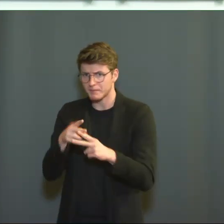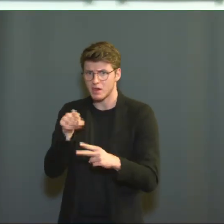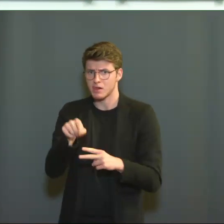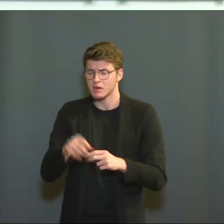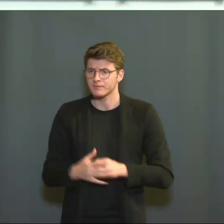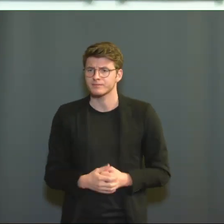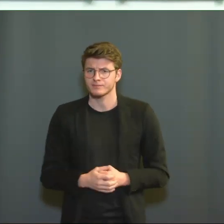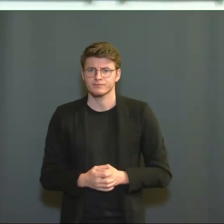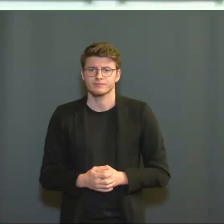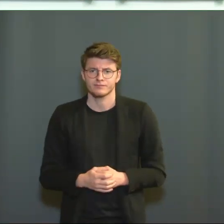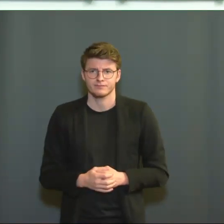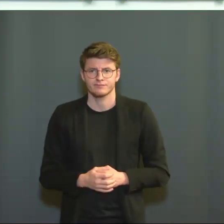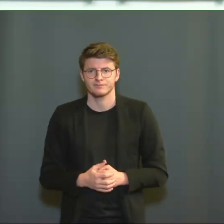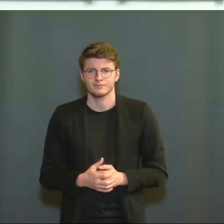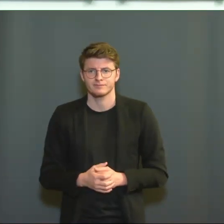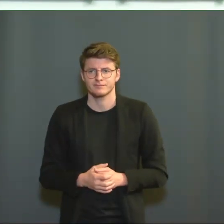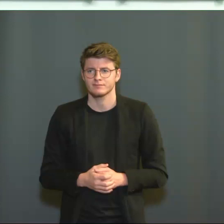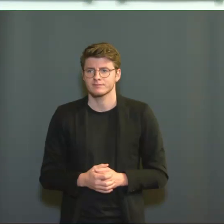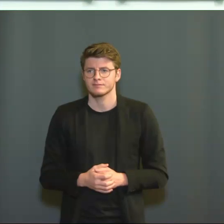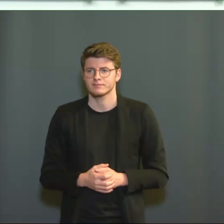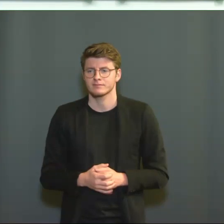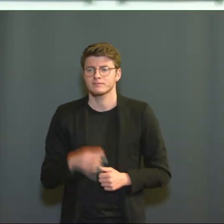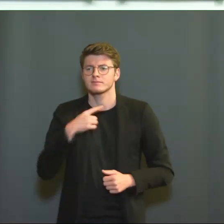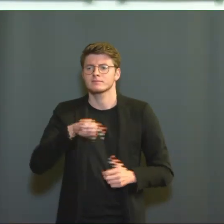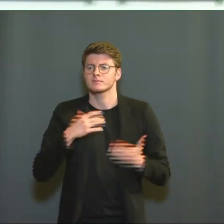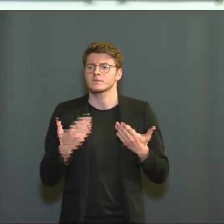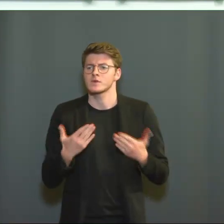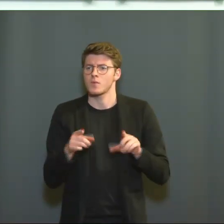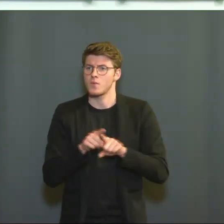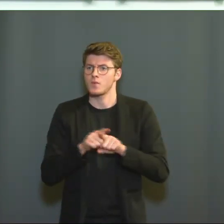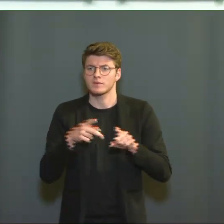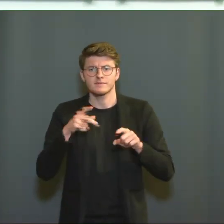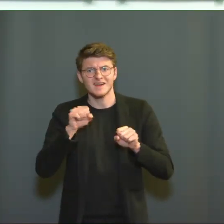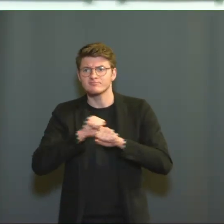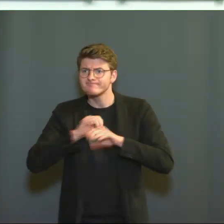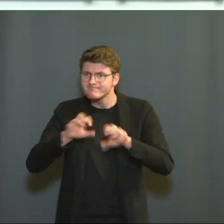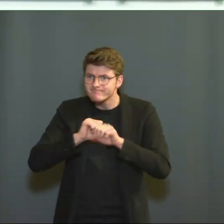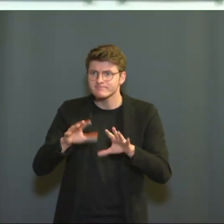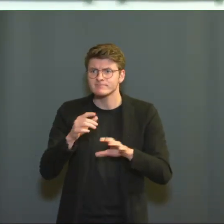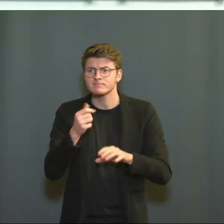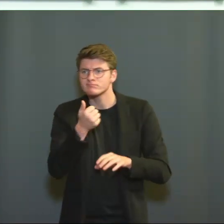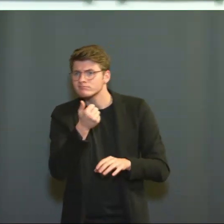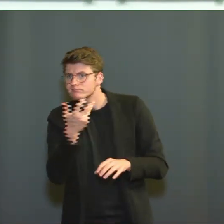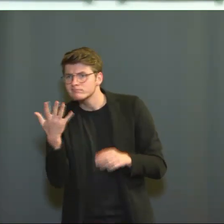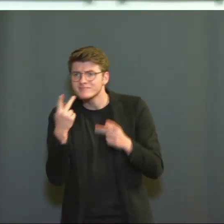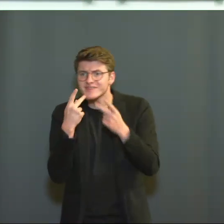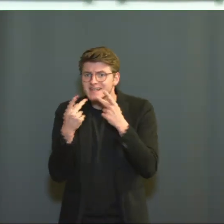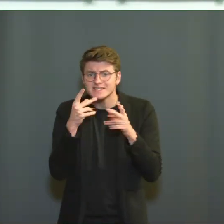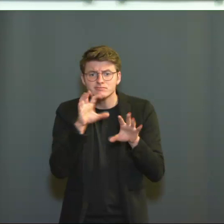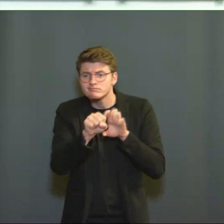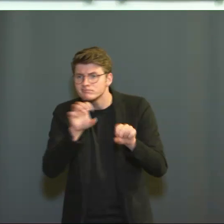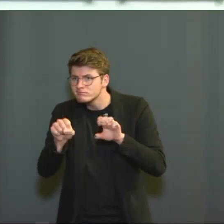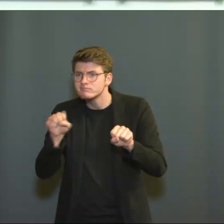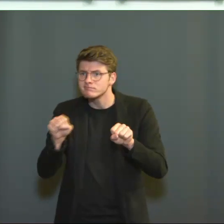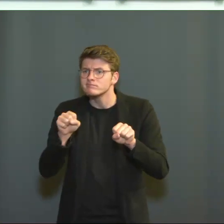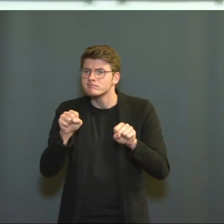Sinds vandaag geven we trouwens ook het aantal positieve testen mee in onze open data, zodat iedereen met deze cijfers